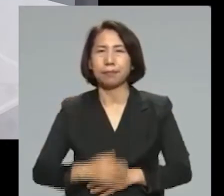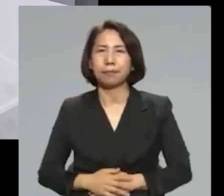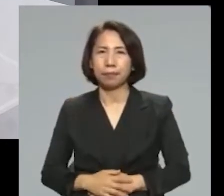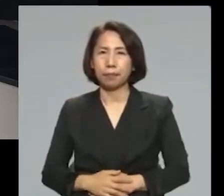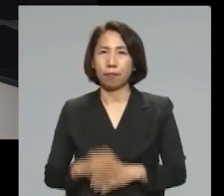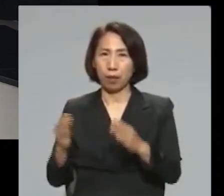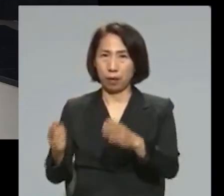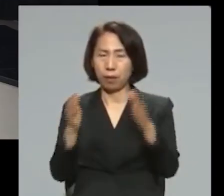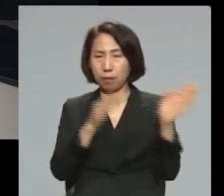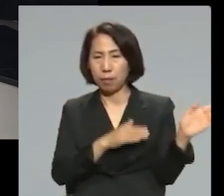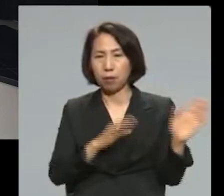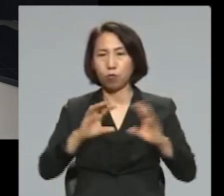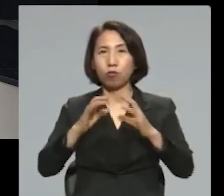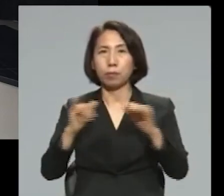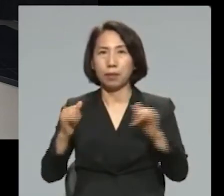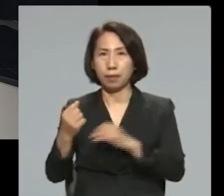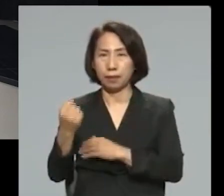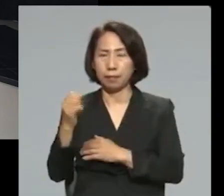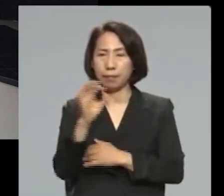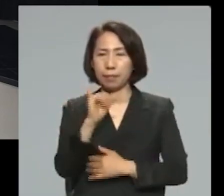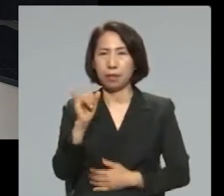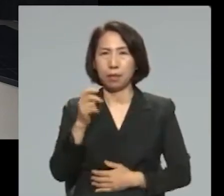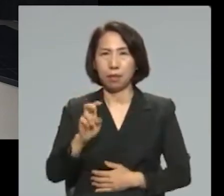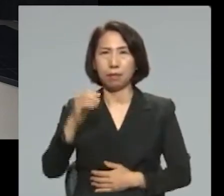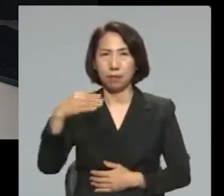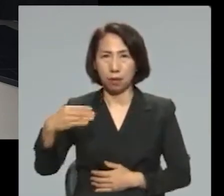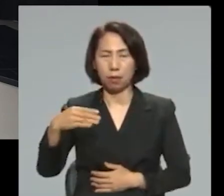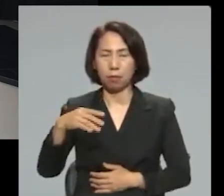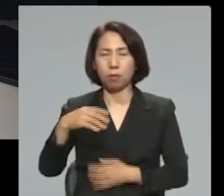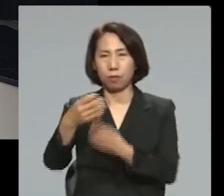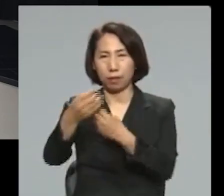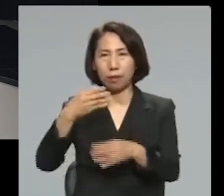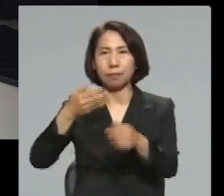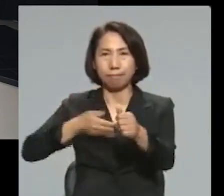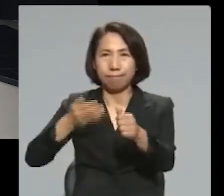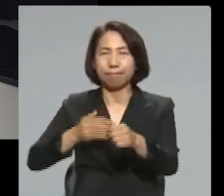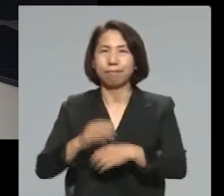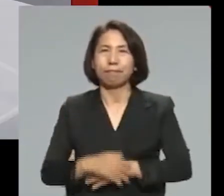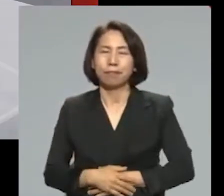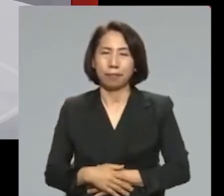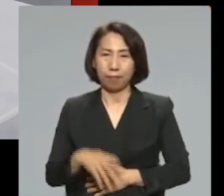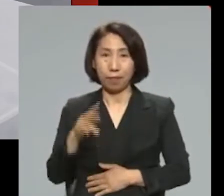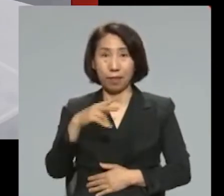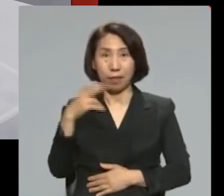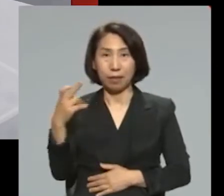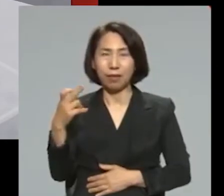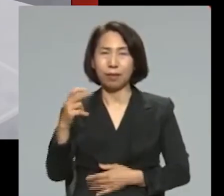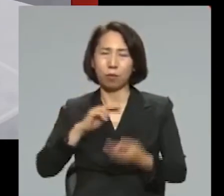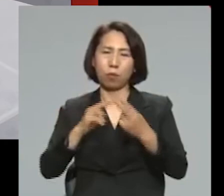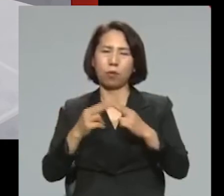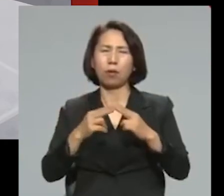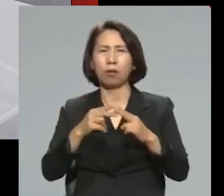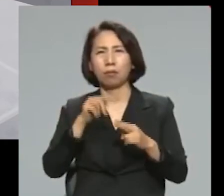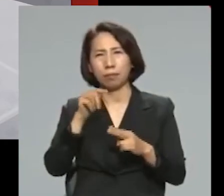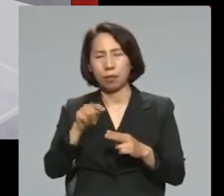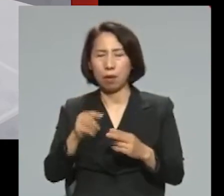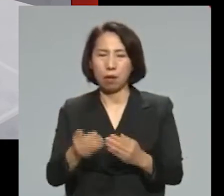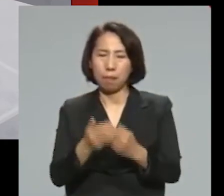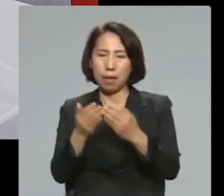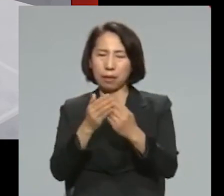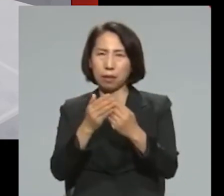이번엔 국민의힘 이남철 후보의 답변을 듣겠습니다. 예, 답변을 드리겠습니다. 다산은 고령에서 가장